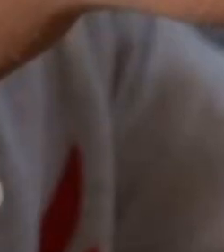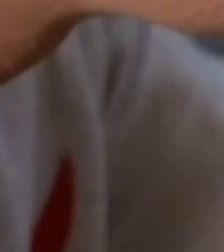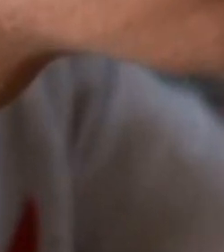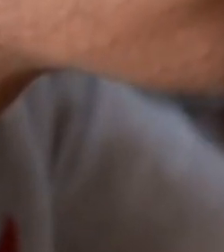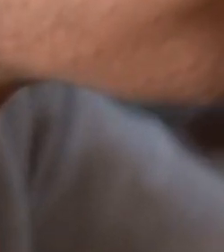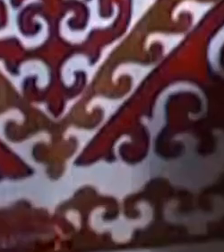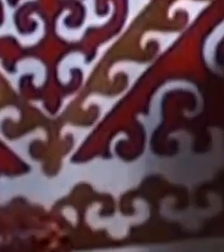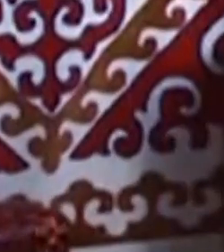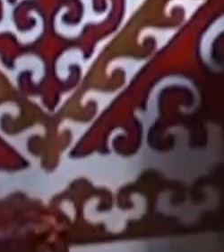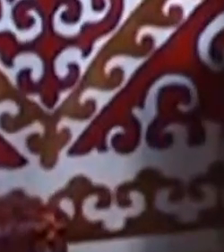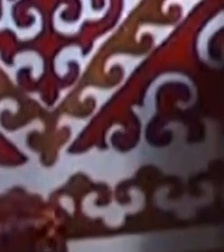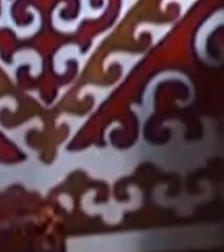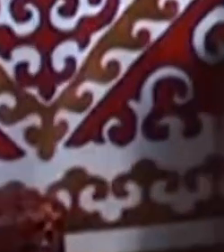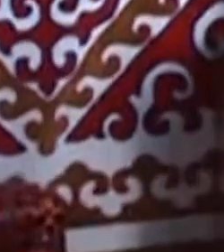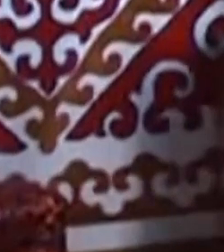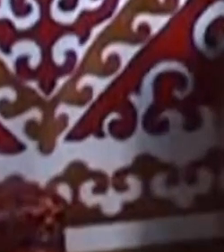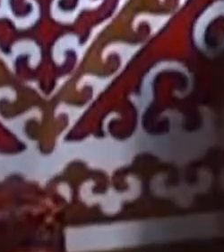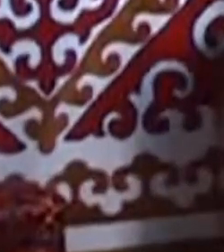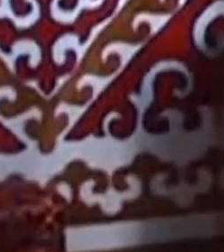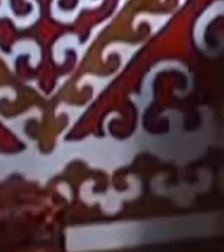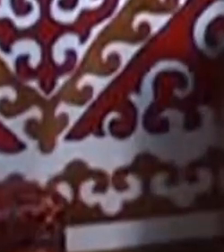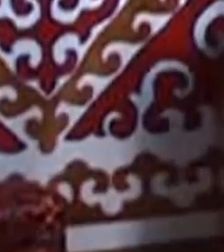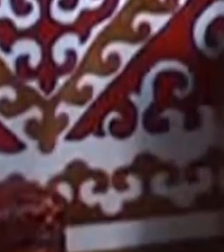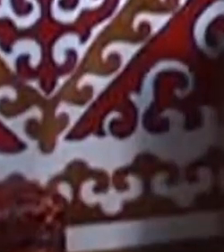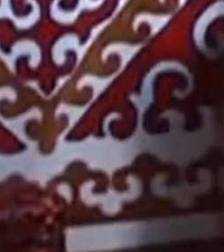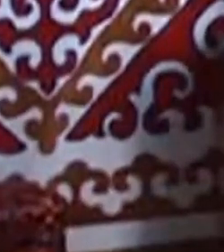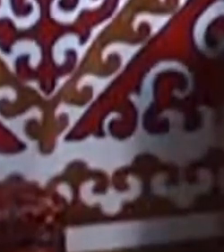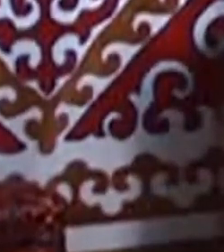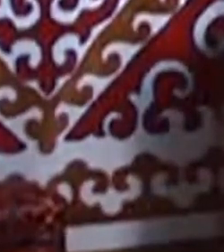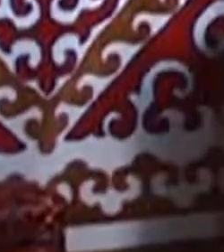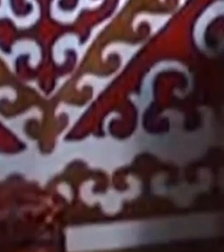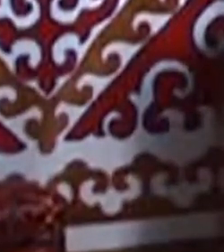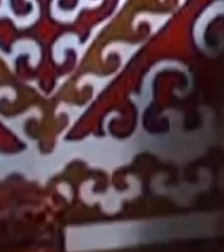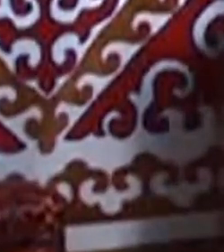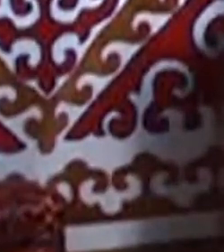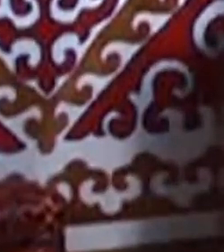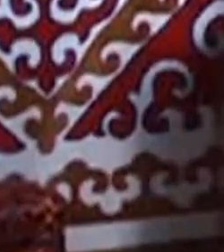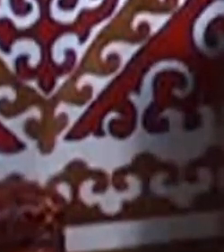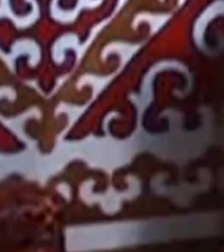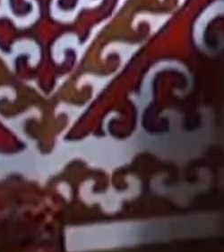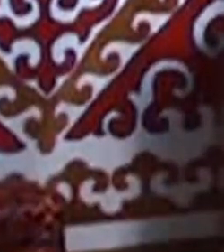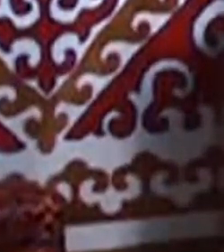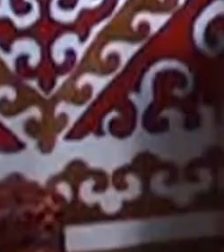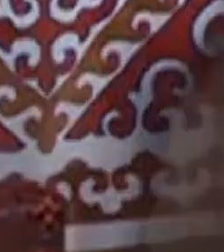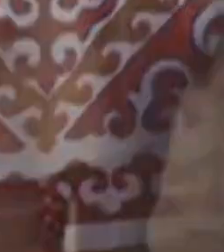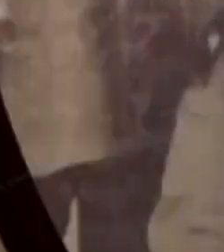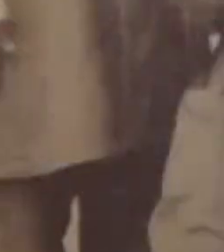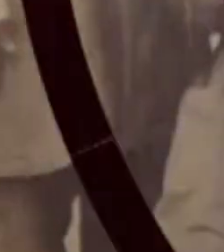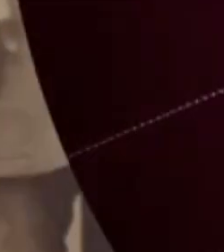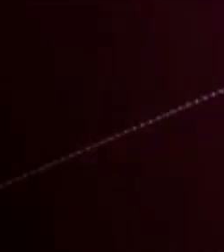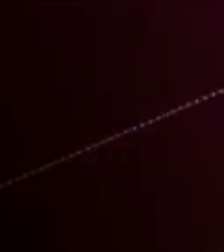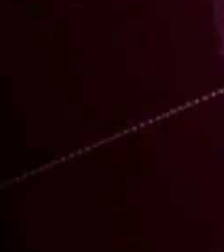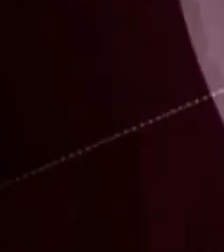кунанбаева на ее создание у автора ушло четыре месяца послала майдаса при изготовлении он использовал силикон